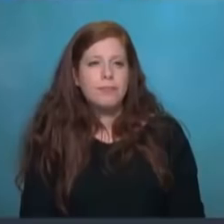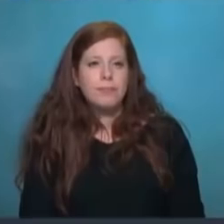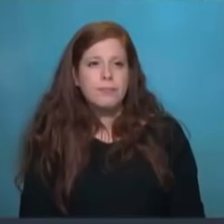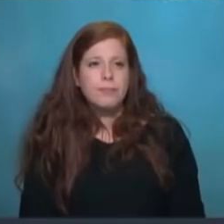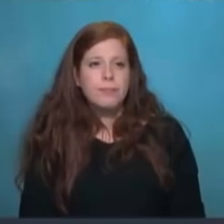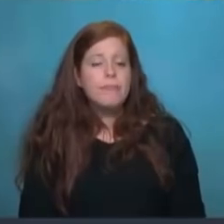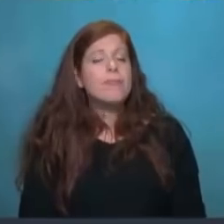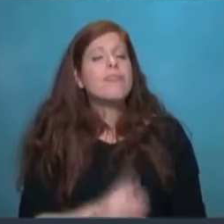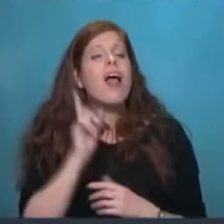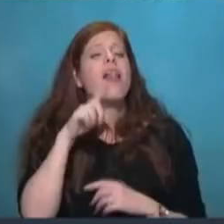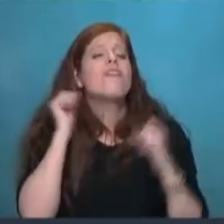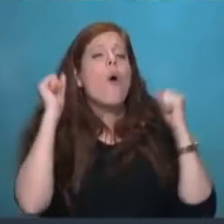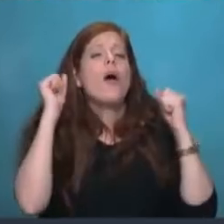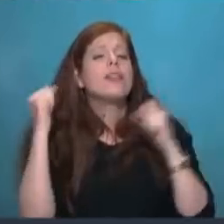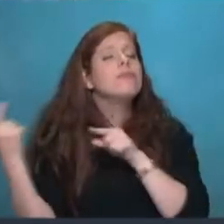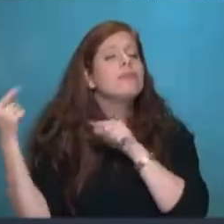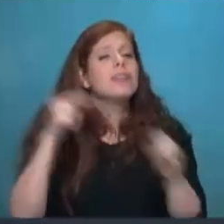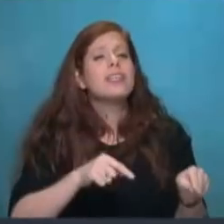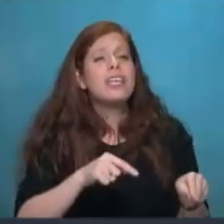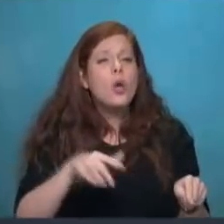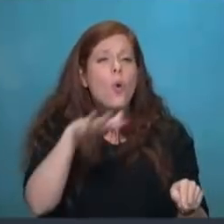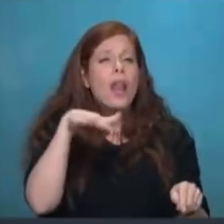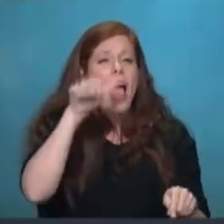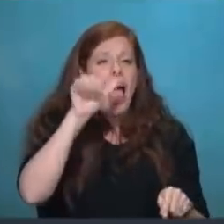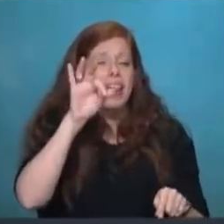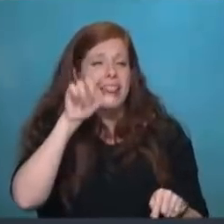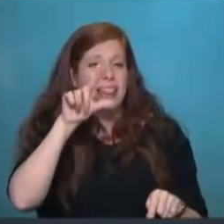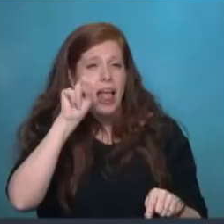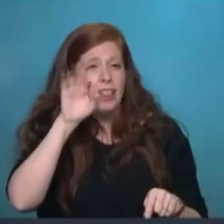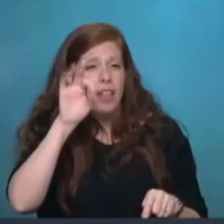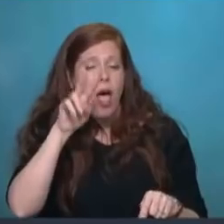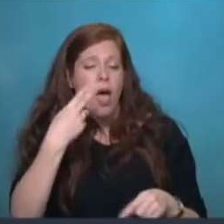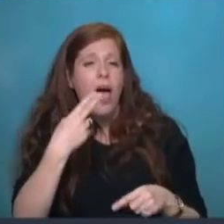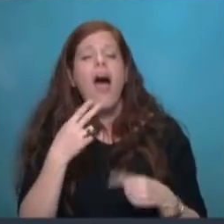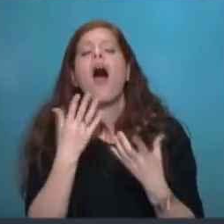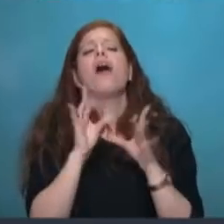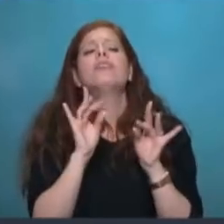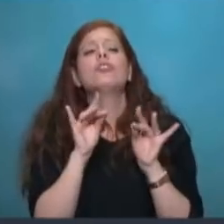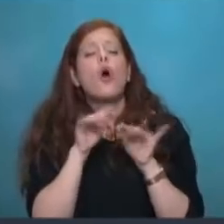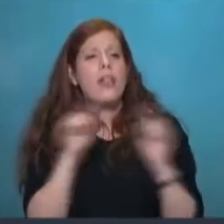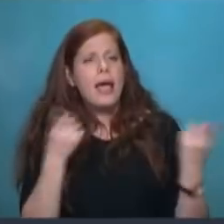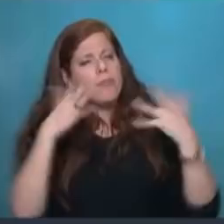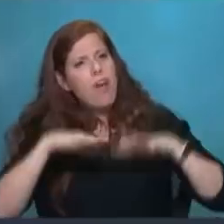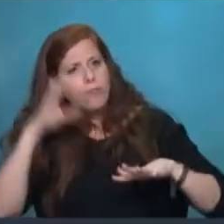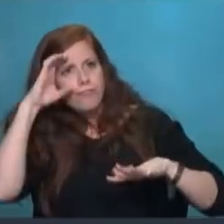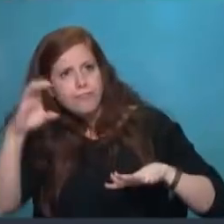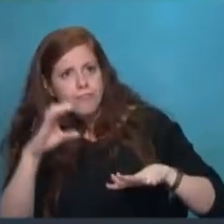אלפי אוהדים כבר הגיעו לאטלנטה, עשרות מיליונים אחרים מתמקמים על הספה מול הטלוויזיה, הסופרבול